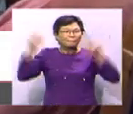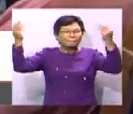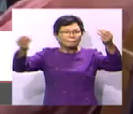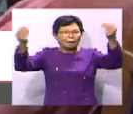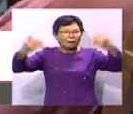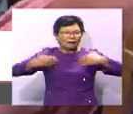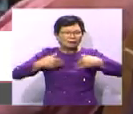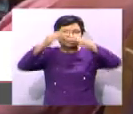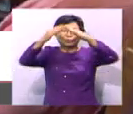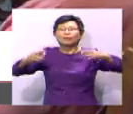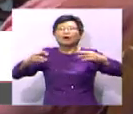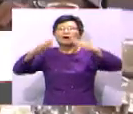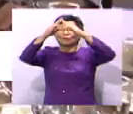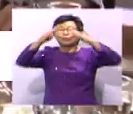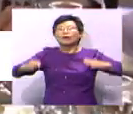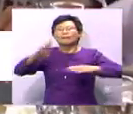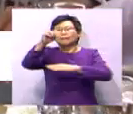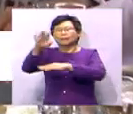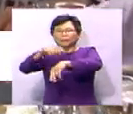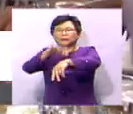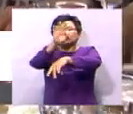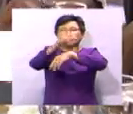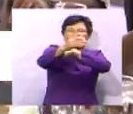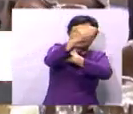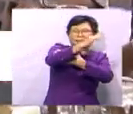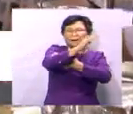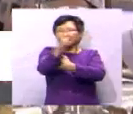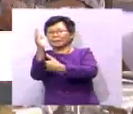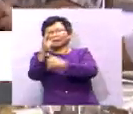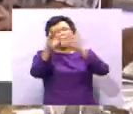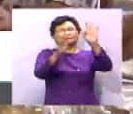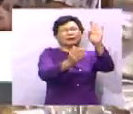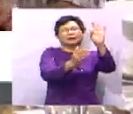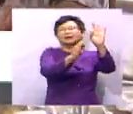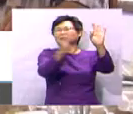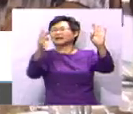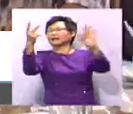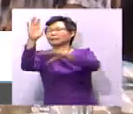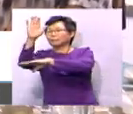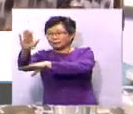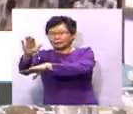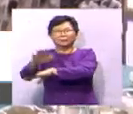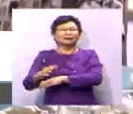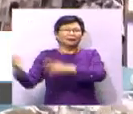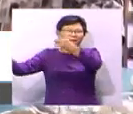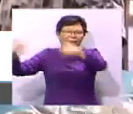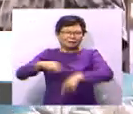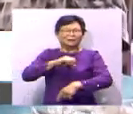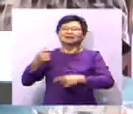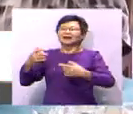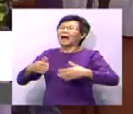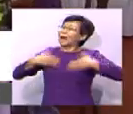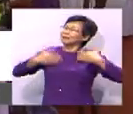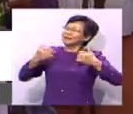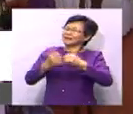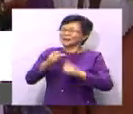Majlis yang diadakan di kediaman rasmi Menteri Besar itu bermula 9 pagi hingga 3 petang tadi. Majlis diseringkan lagi dengan keberangkatan Sultan Johor,